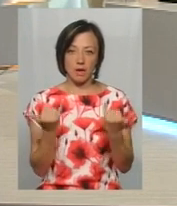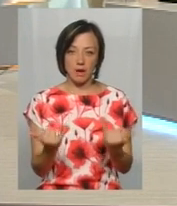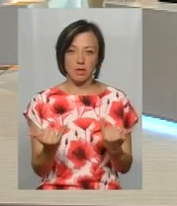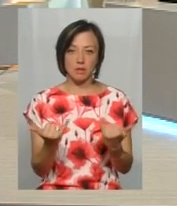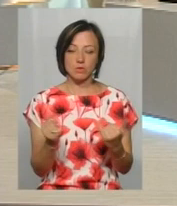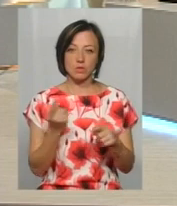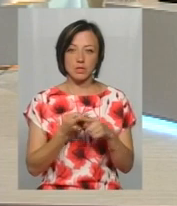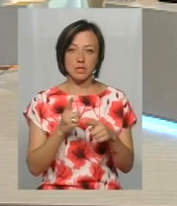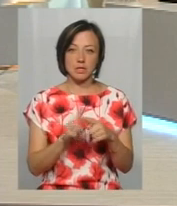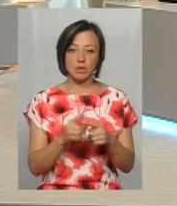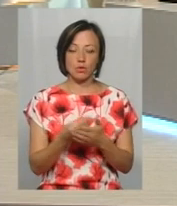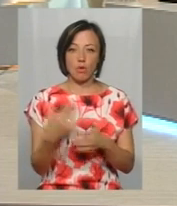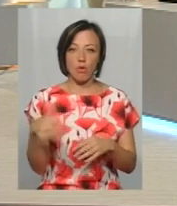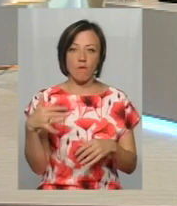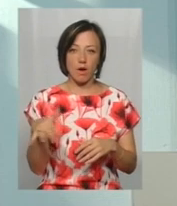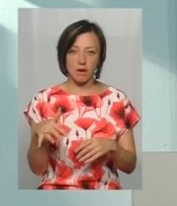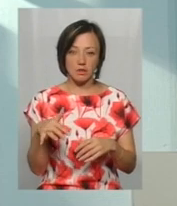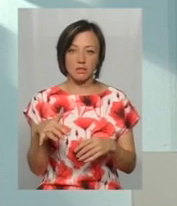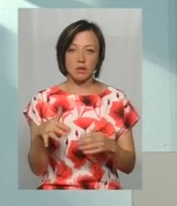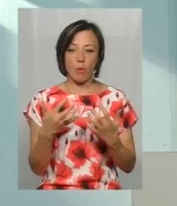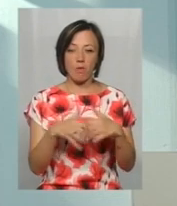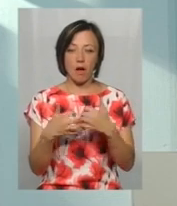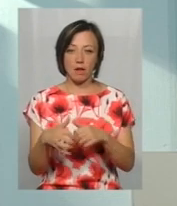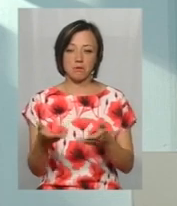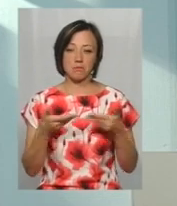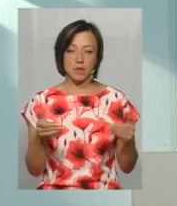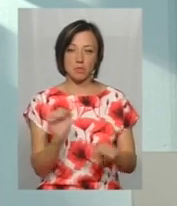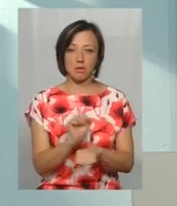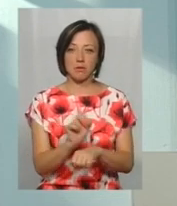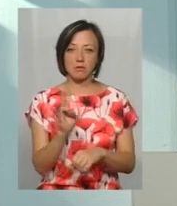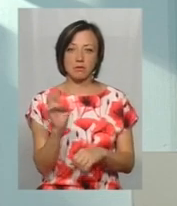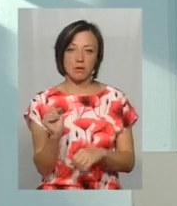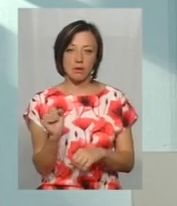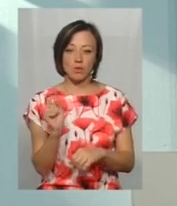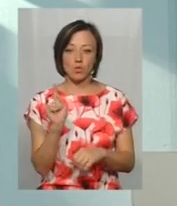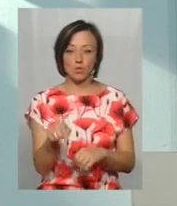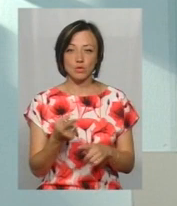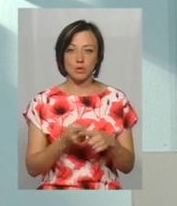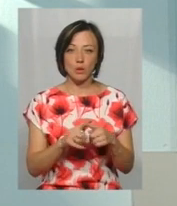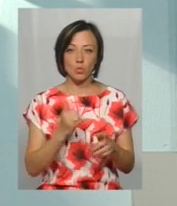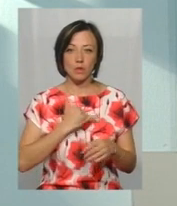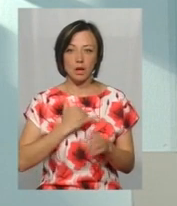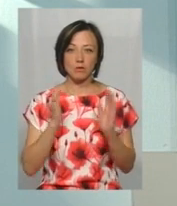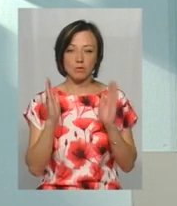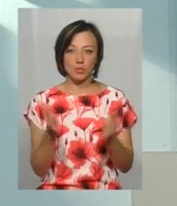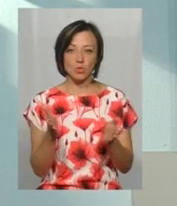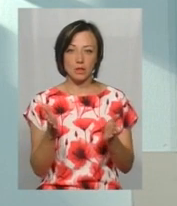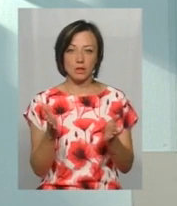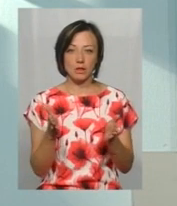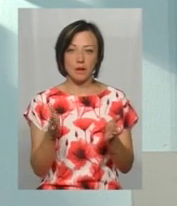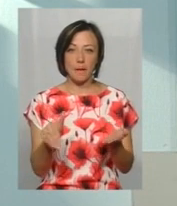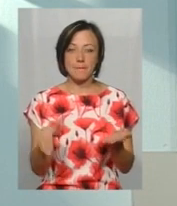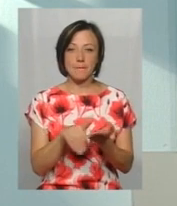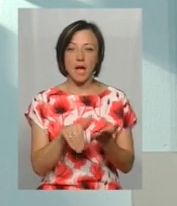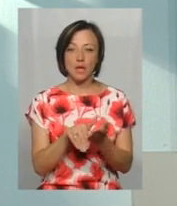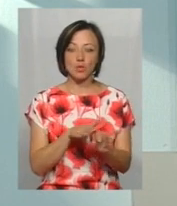того, що це досить дороговартісне обладнання, ми зупинилися на тому, що це в нас буде метод